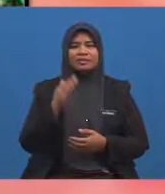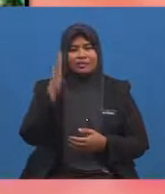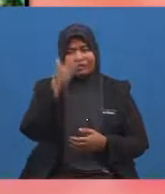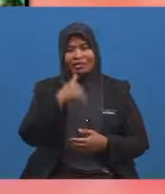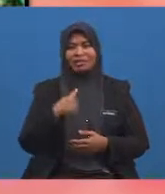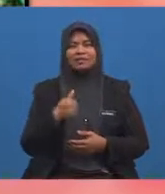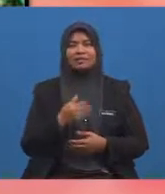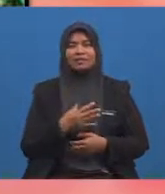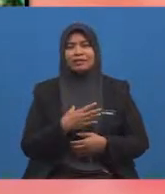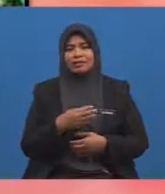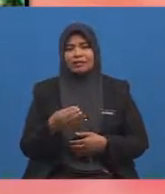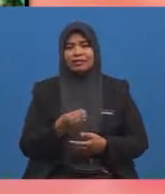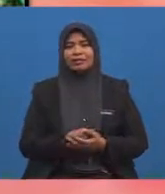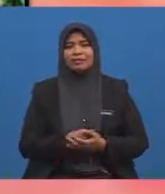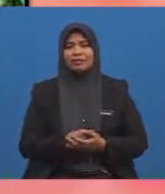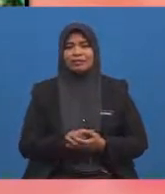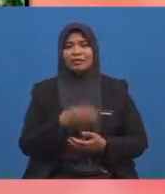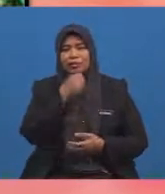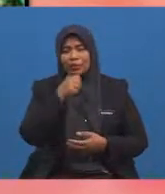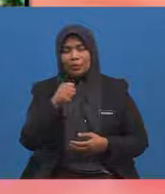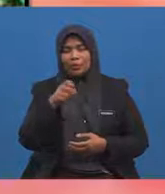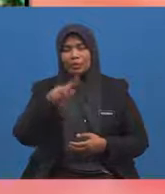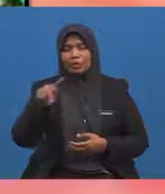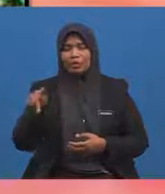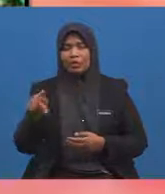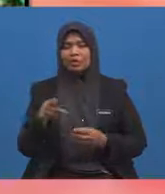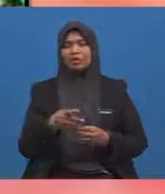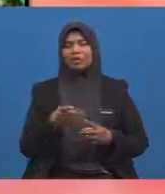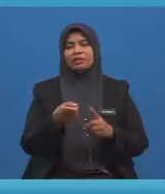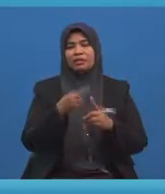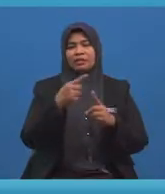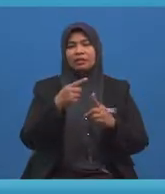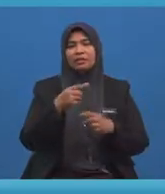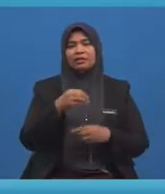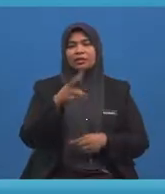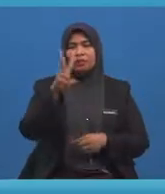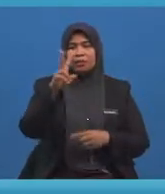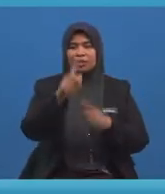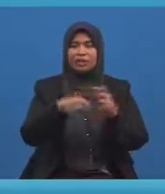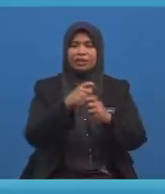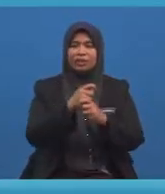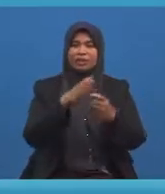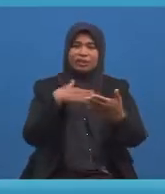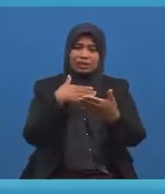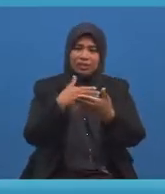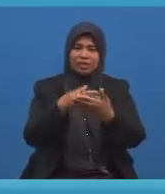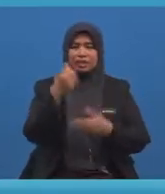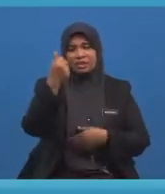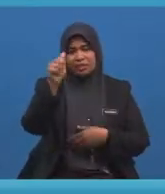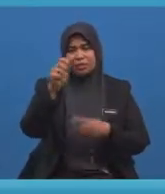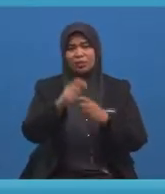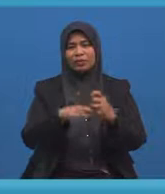gambar ini kan? Umur kanak-kanak adalah daripada sekitar 2 tahun sehingga 10